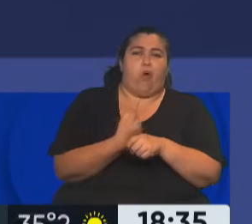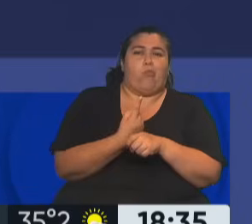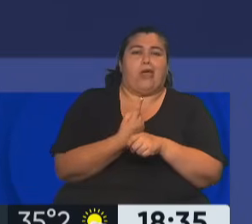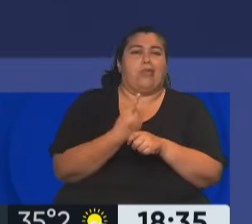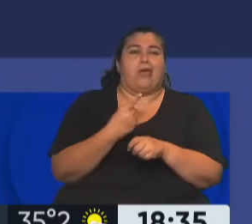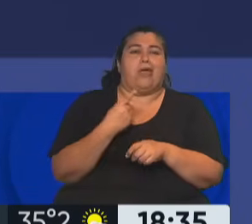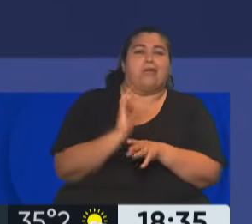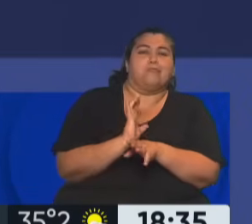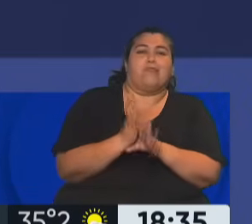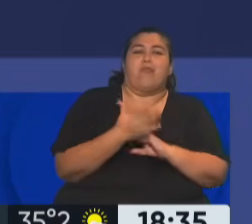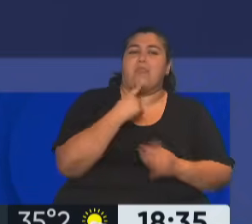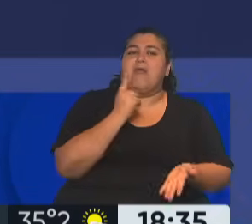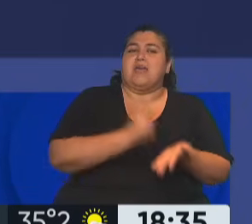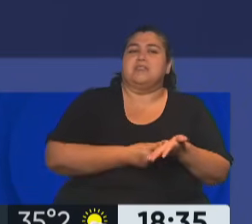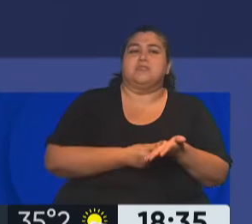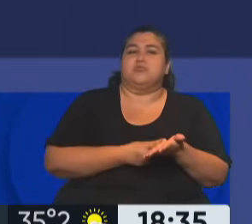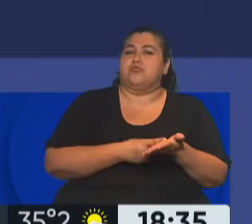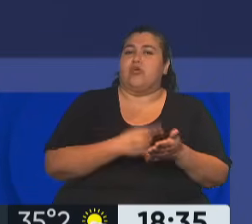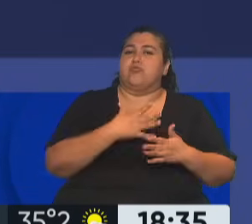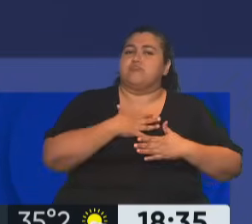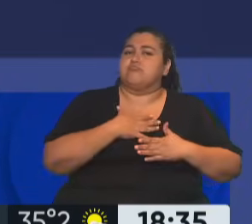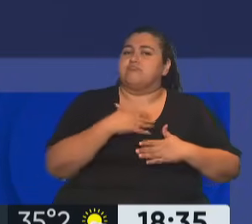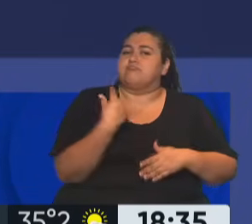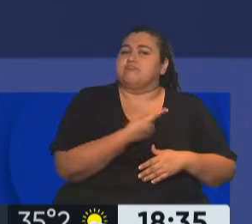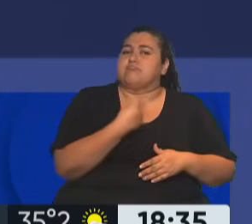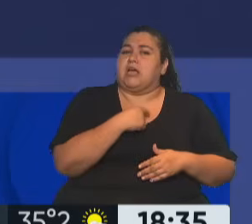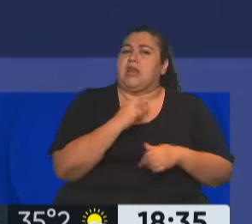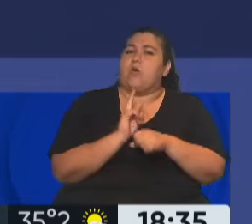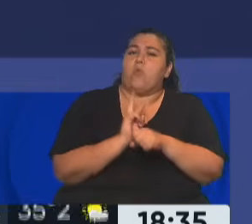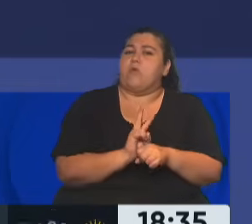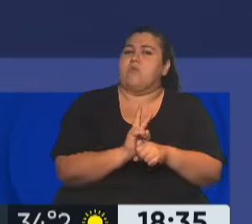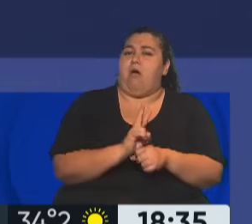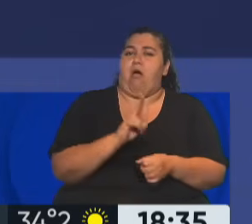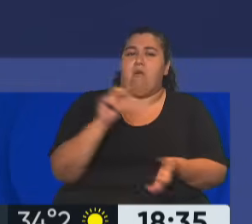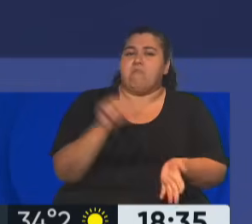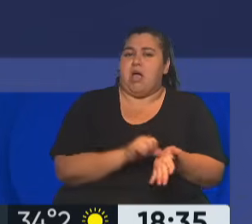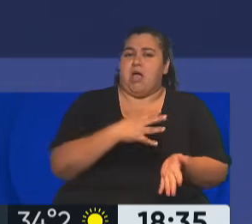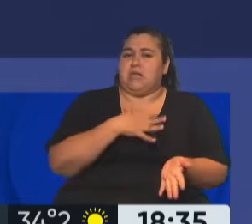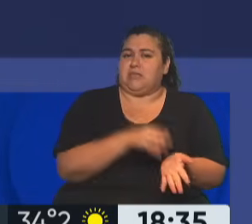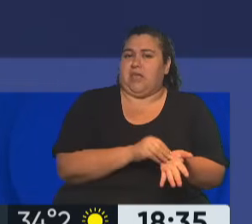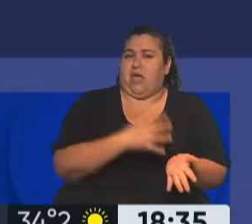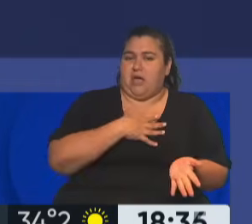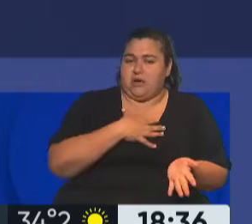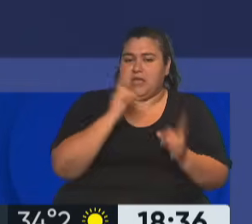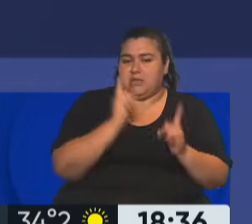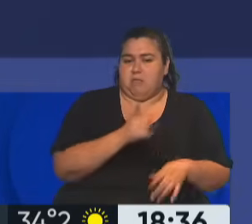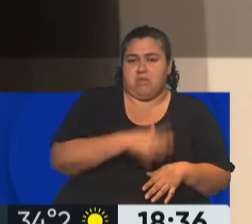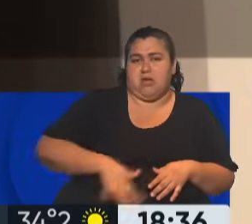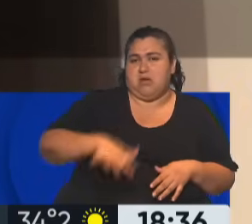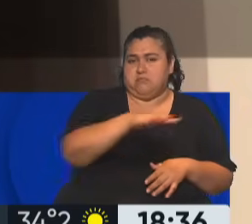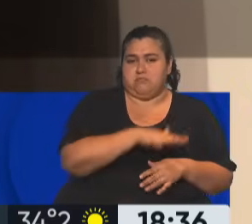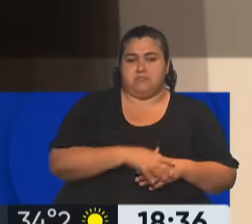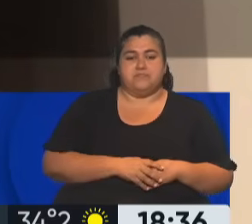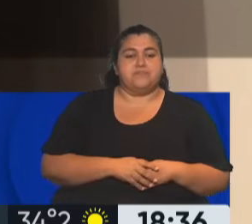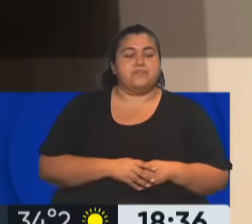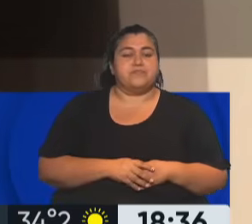不要低估我们捍卫国家主权和领土完整的坚强决心、坚定意志、强大能力。